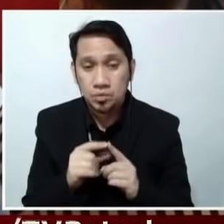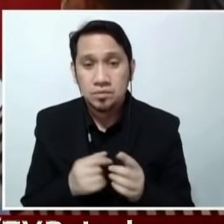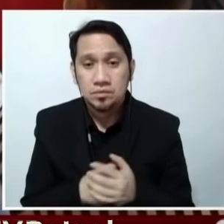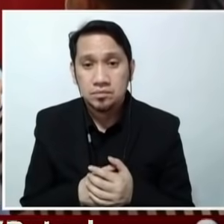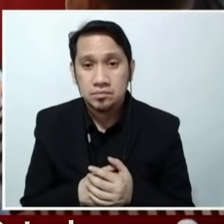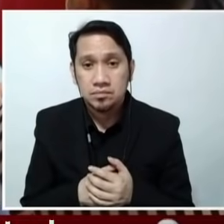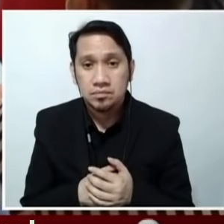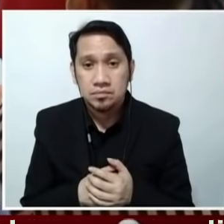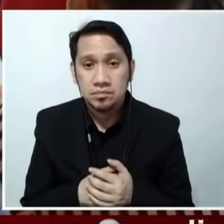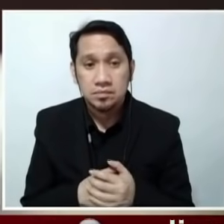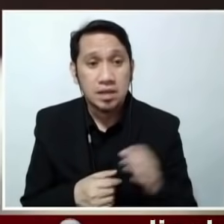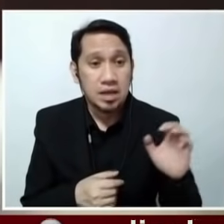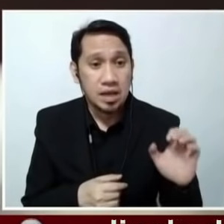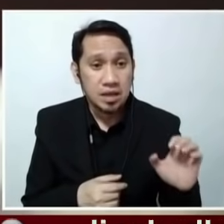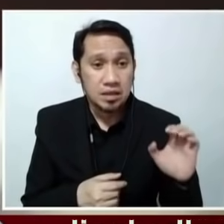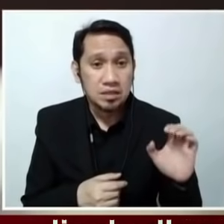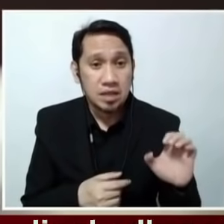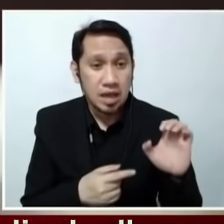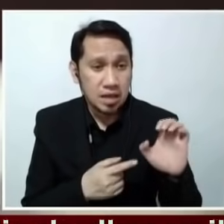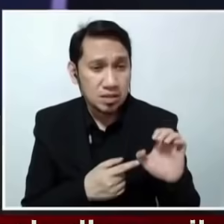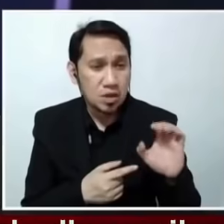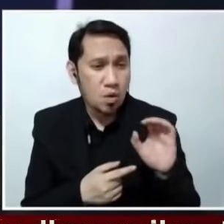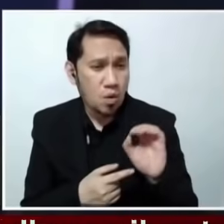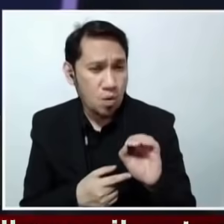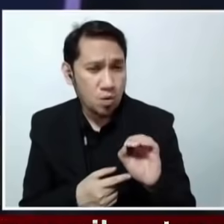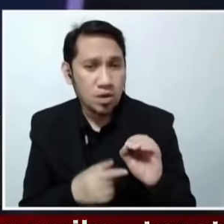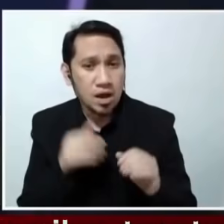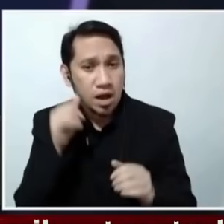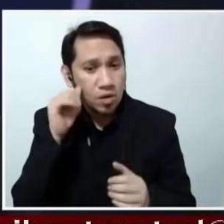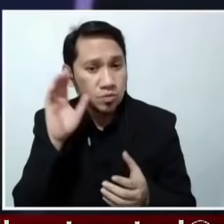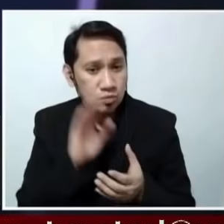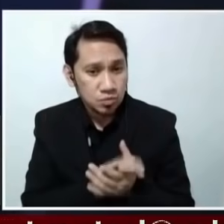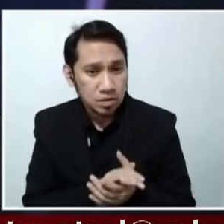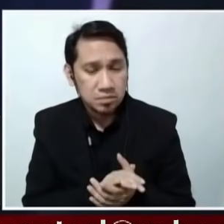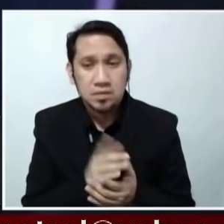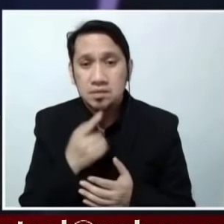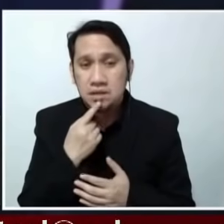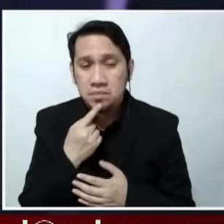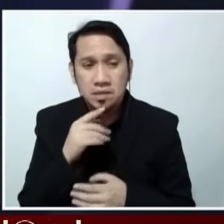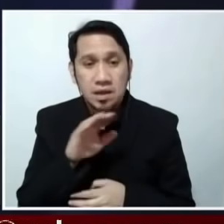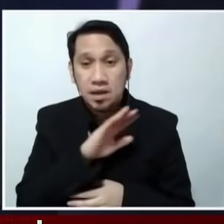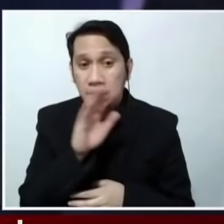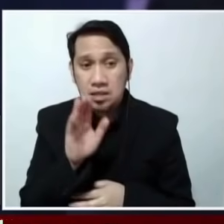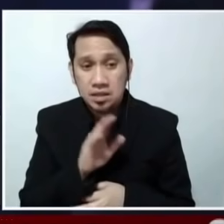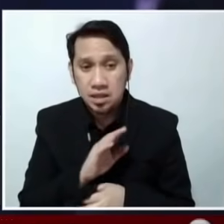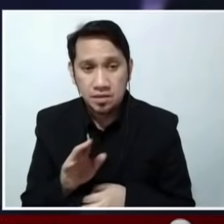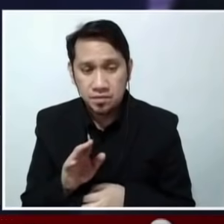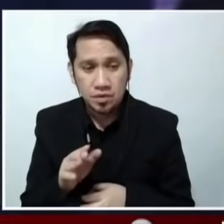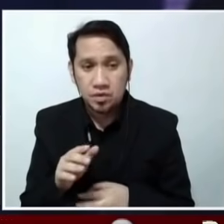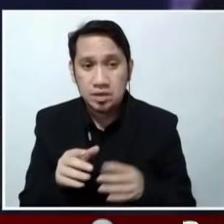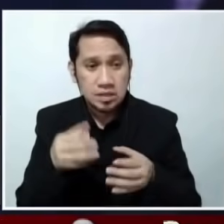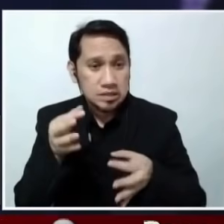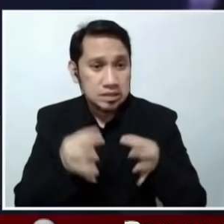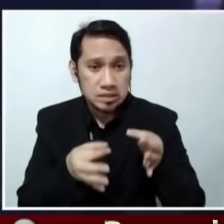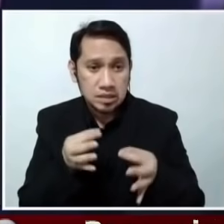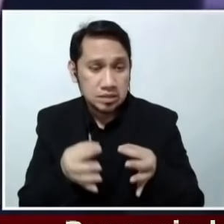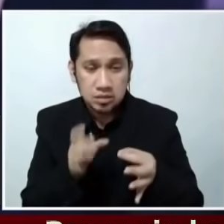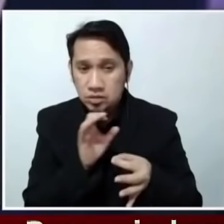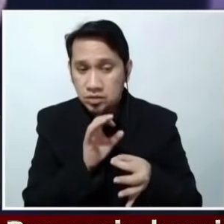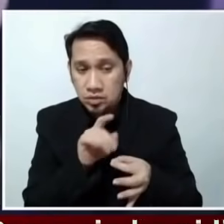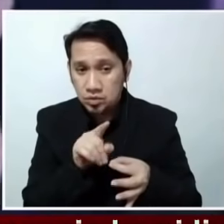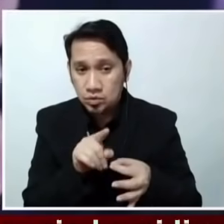sa extraordinary housewife, sinabi rin niya na never underestimate para ilarawan si